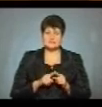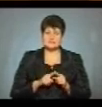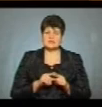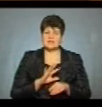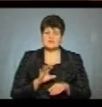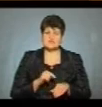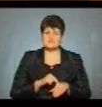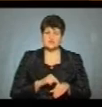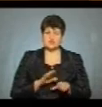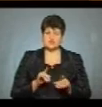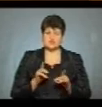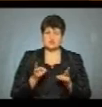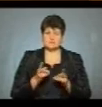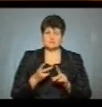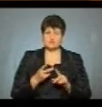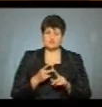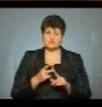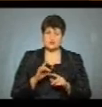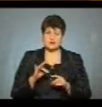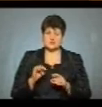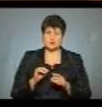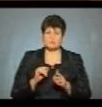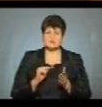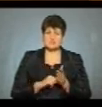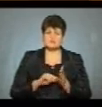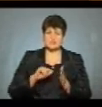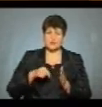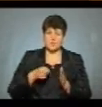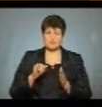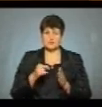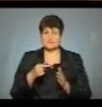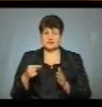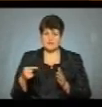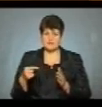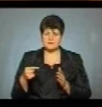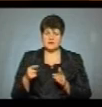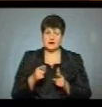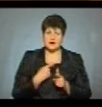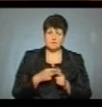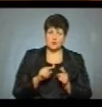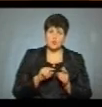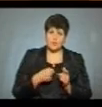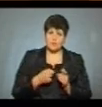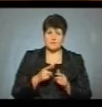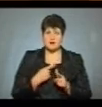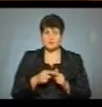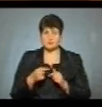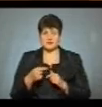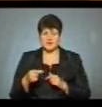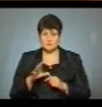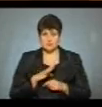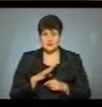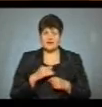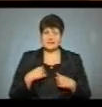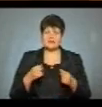відчули, що треба було в другому реченні поставити кому і тире. Ставили або кому, або тире. Але я